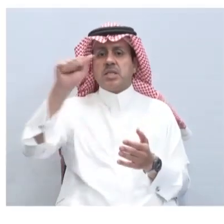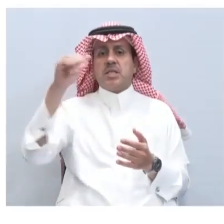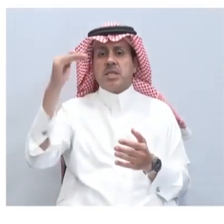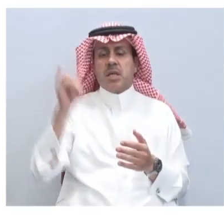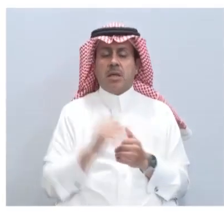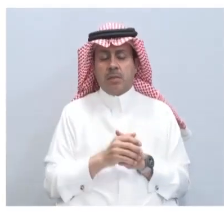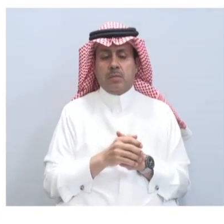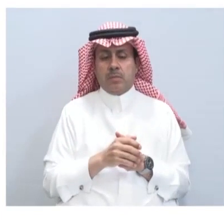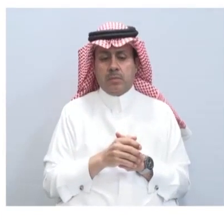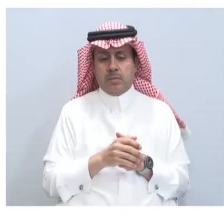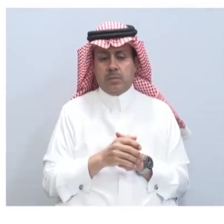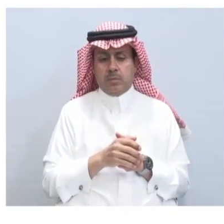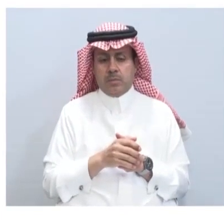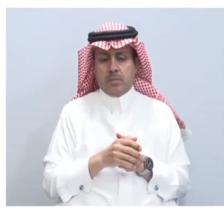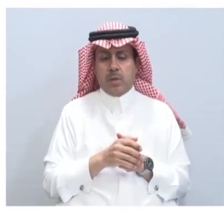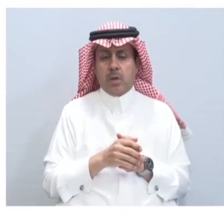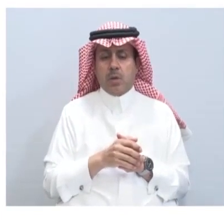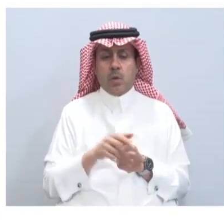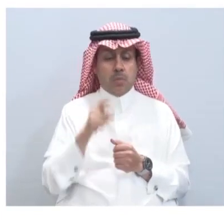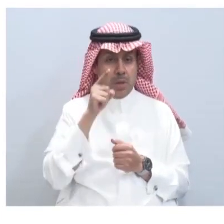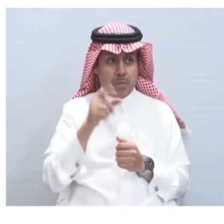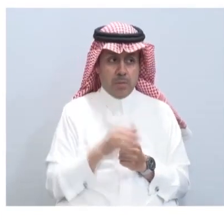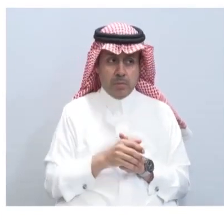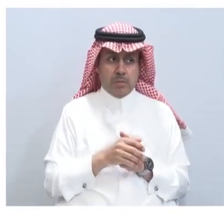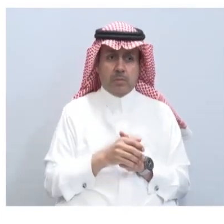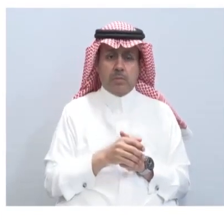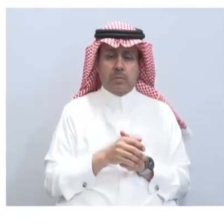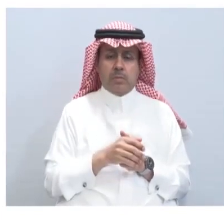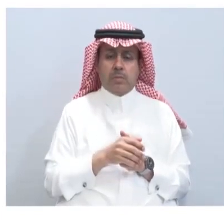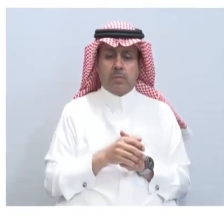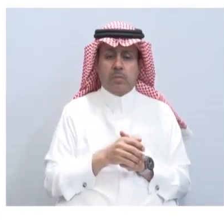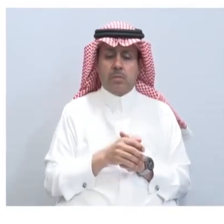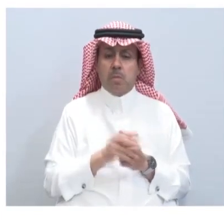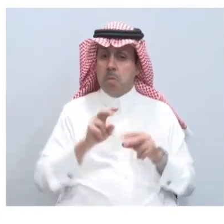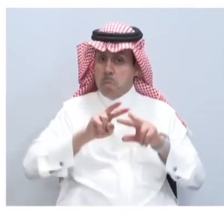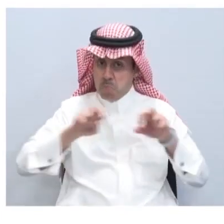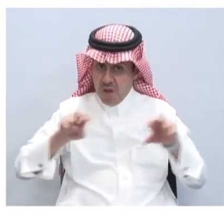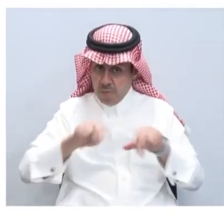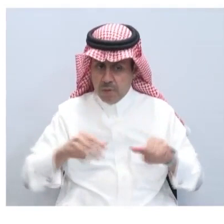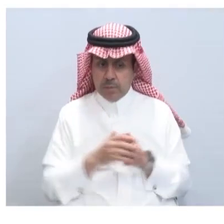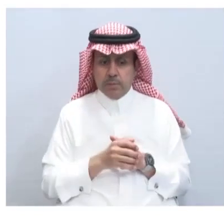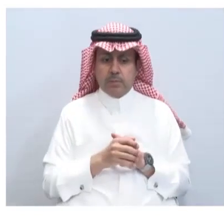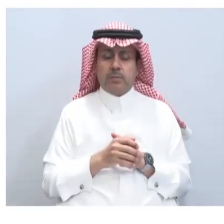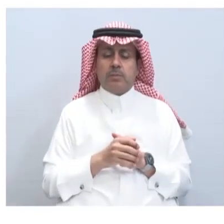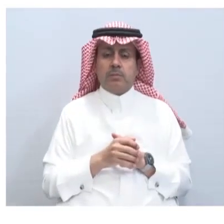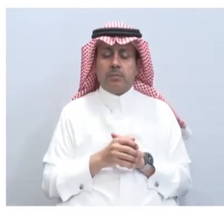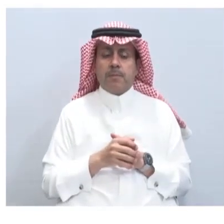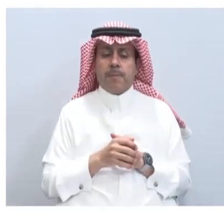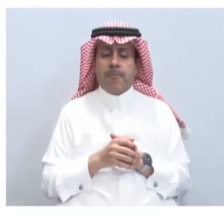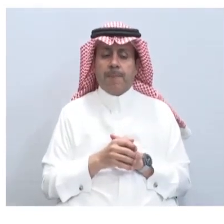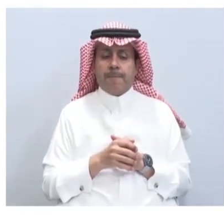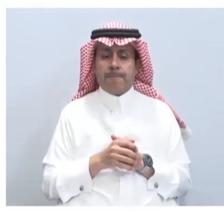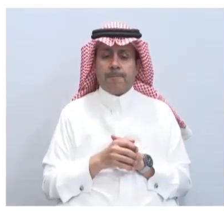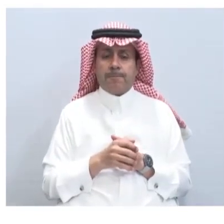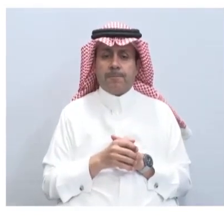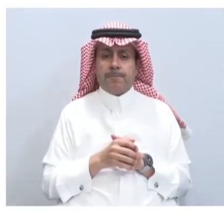الصحي نريد منك اخي طالب وقت الطالبه بان تقوم بزياره هذه مثلا